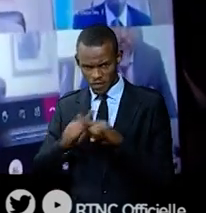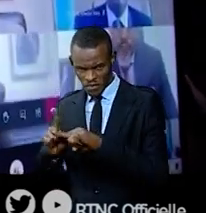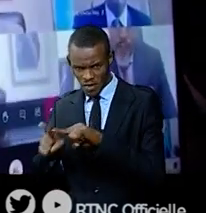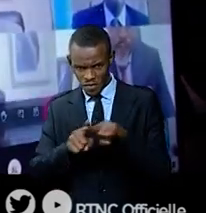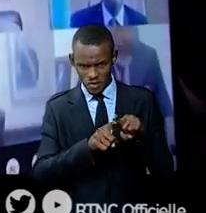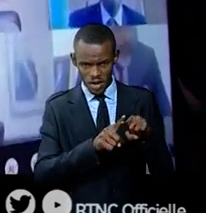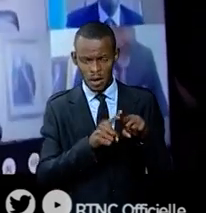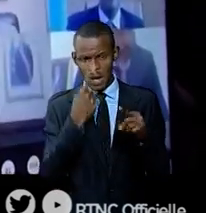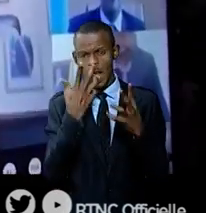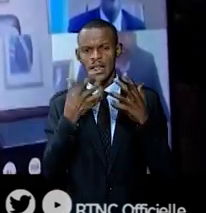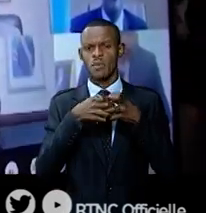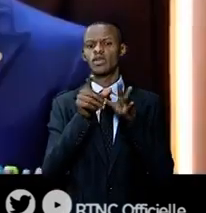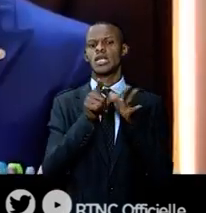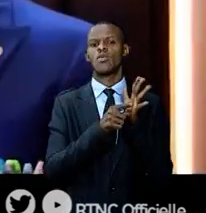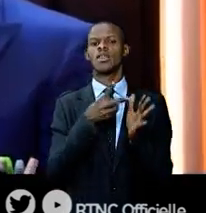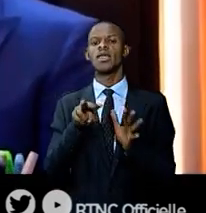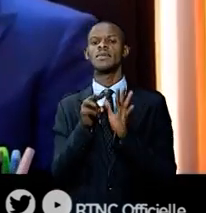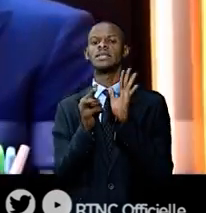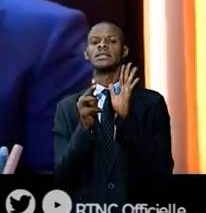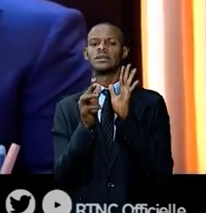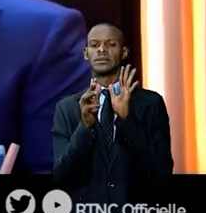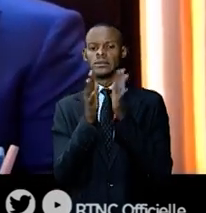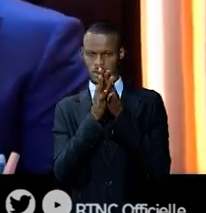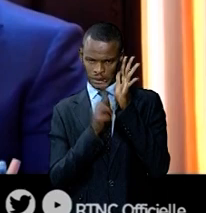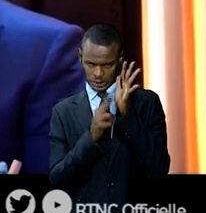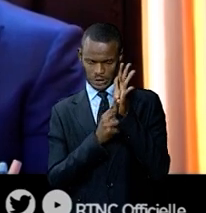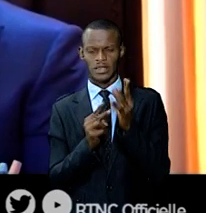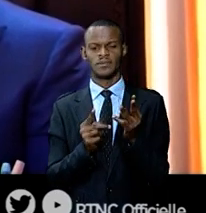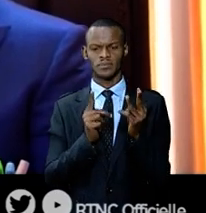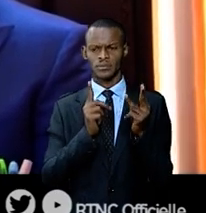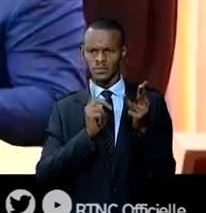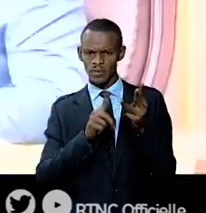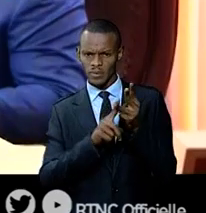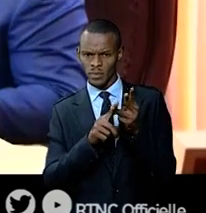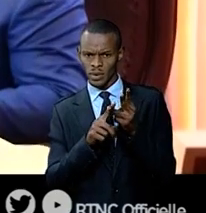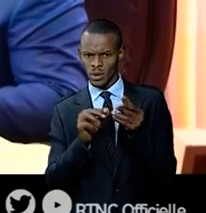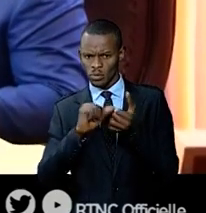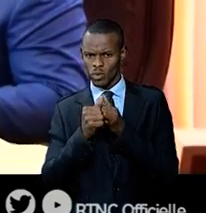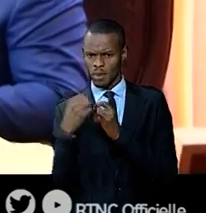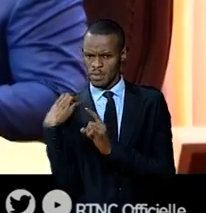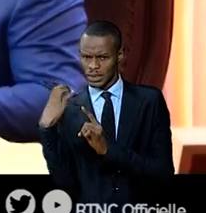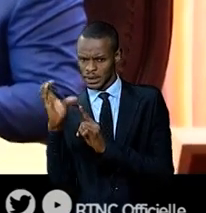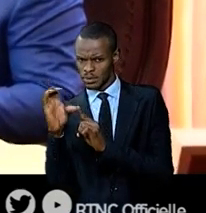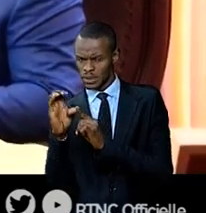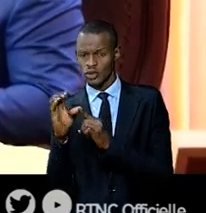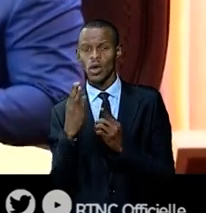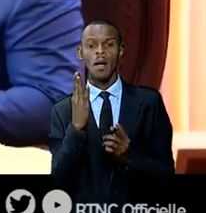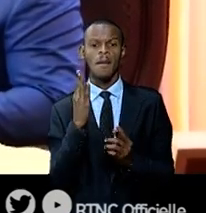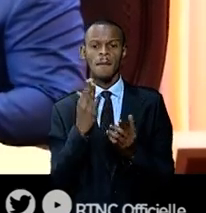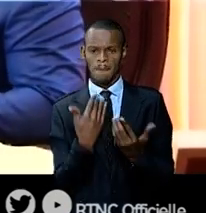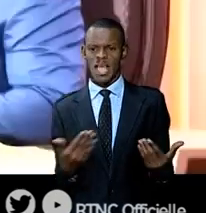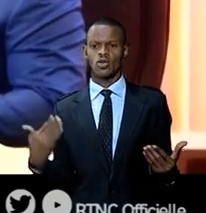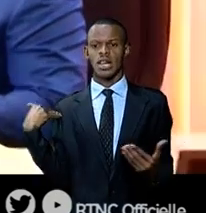de 2017, la problématique des attributions des biens de l'État, la suite du rapport